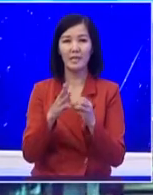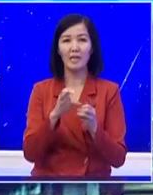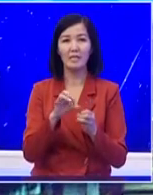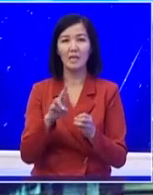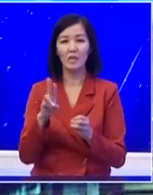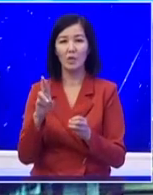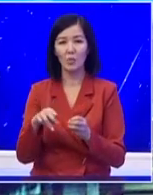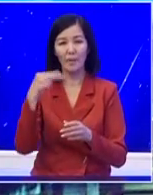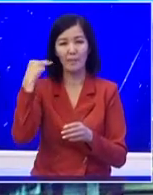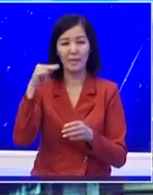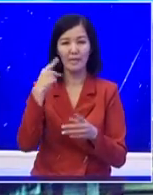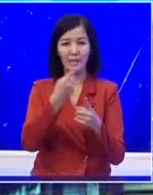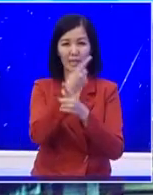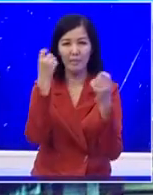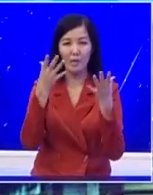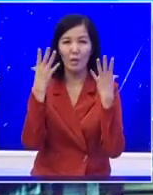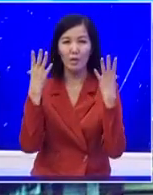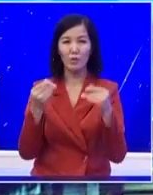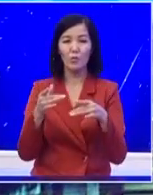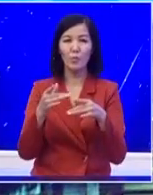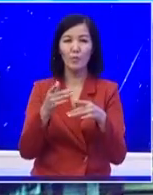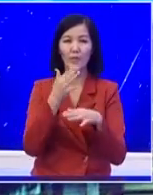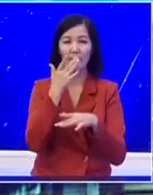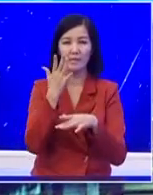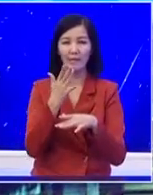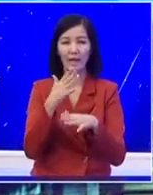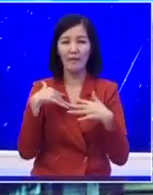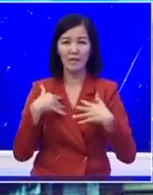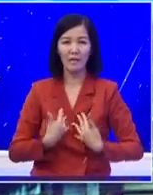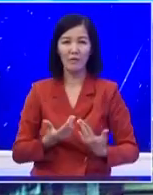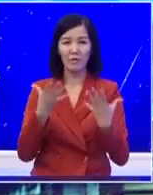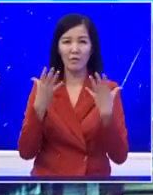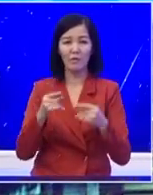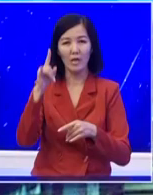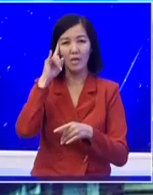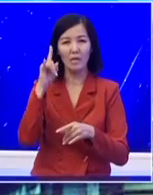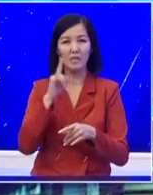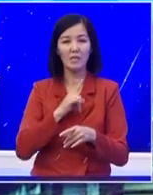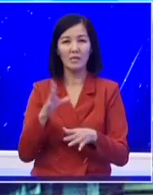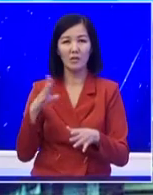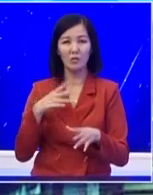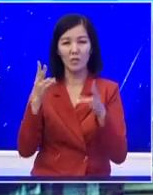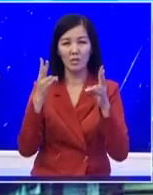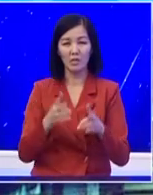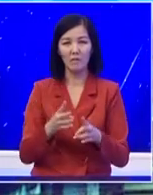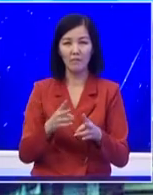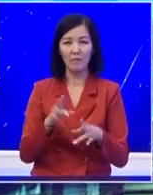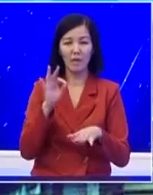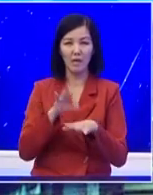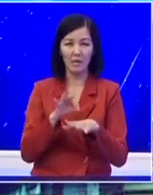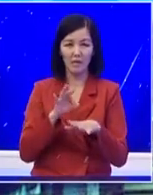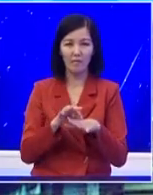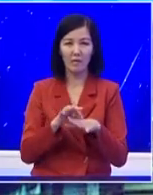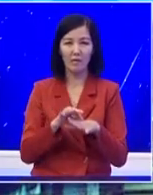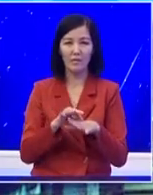13 июля президент объявил днем национального траура по казахстанцам, которые стали жертвами коронавируса. Об этом Касым-Жомарт Токаев заявил